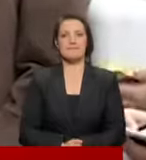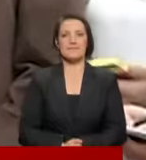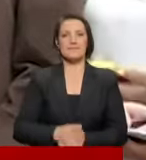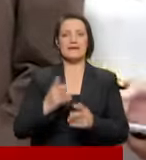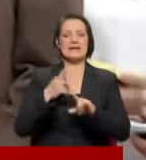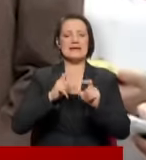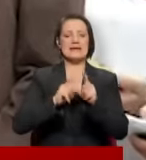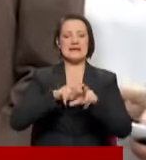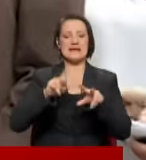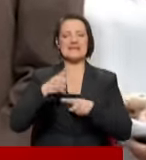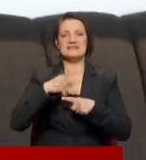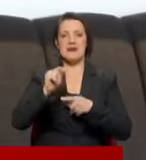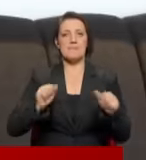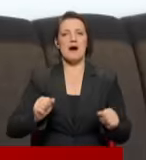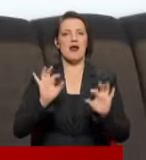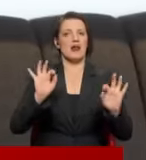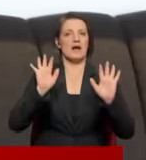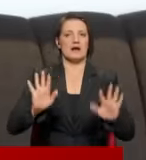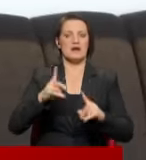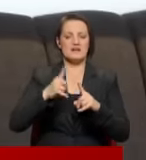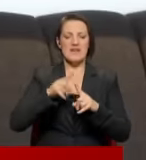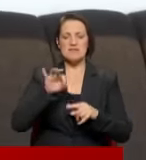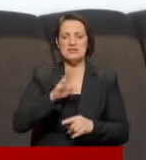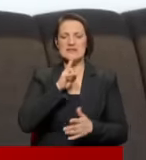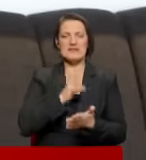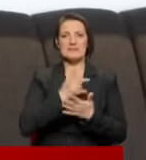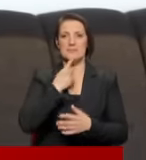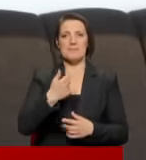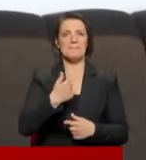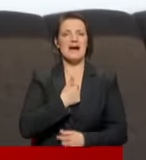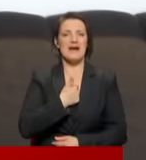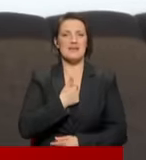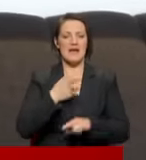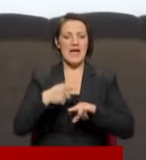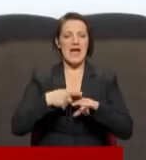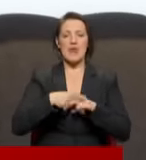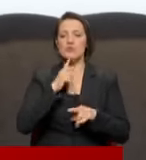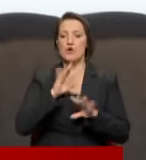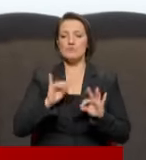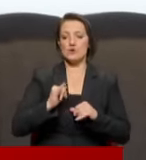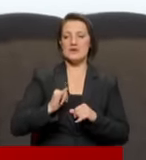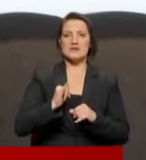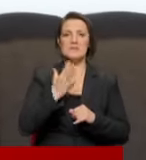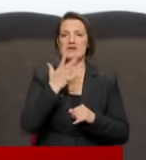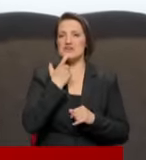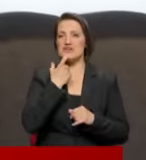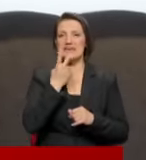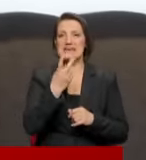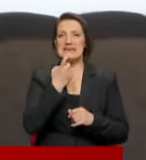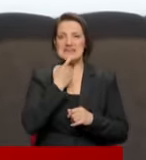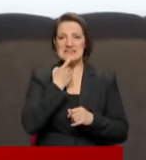Gezi Parkı park olarak kalmalıdır. Bugün Tayfun şunu çok net söyledi: ben artık Lera'nın doğum günü çok yaklaşıyor. 5. yaş doğum günü, 2